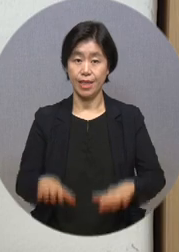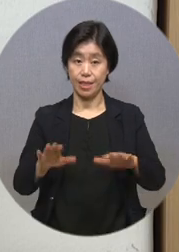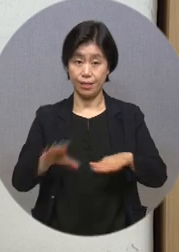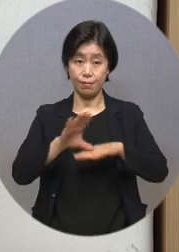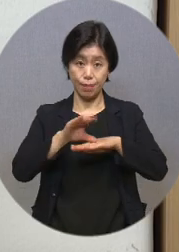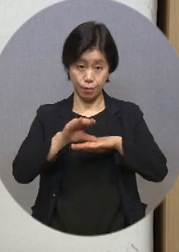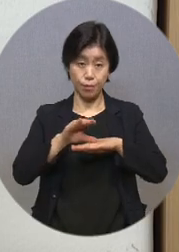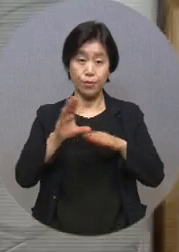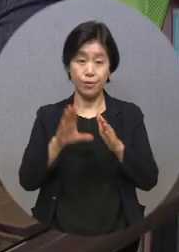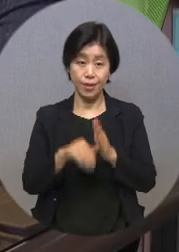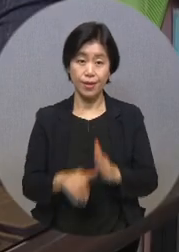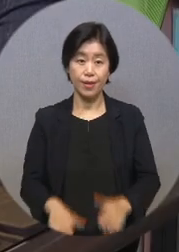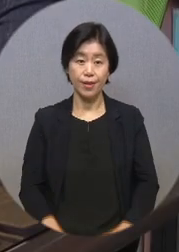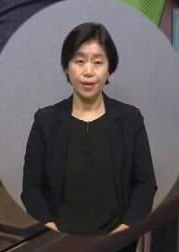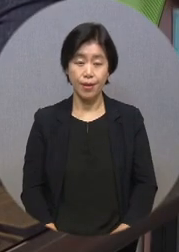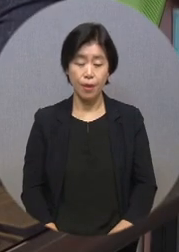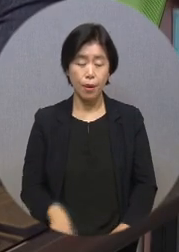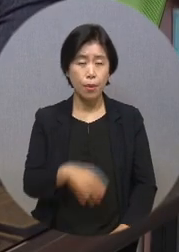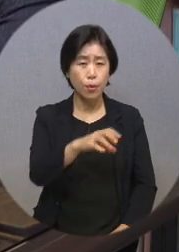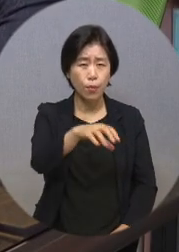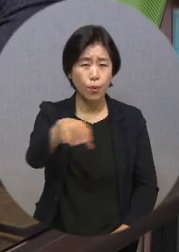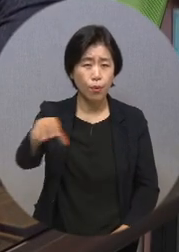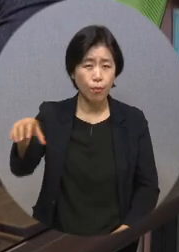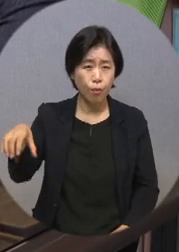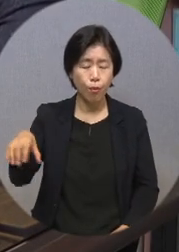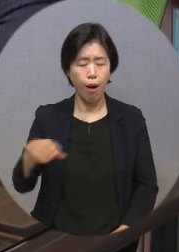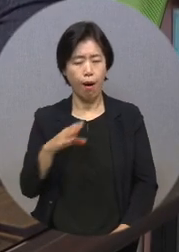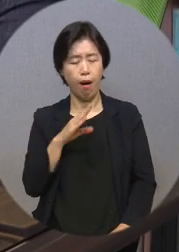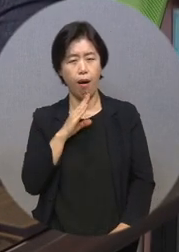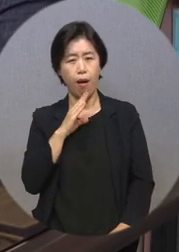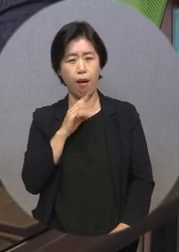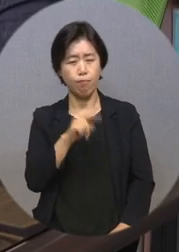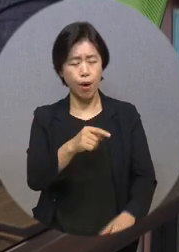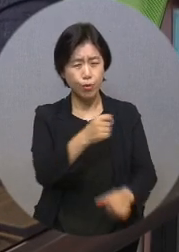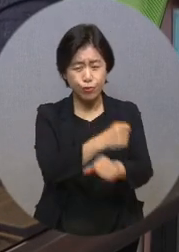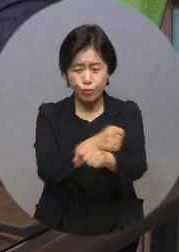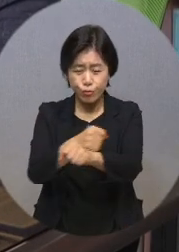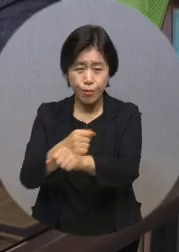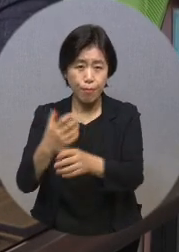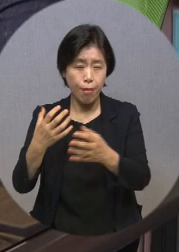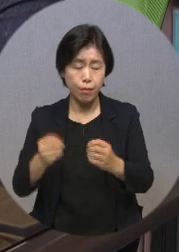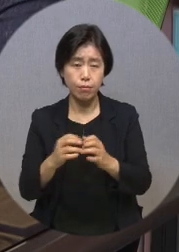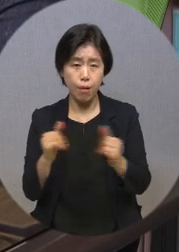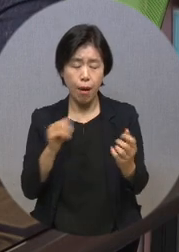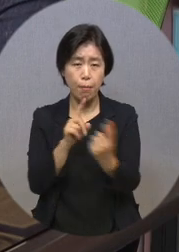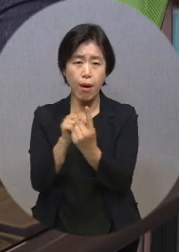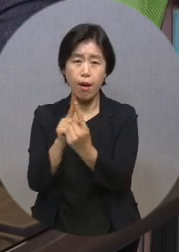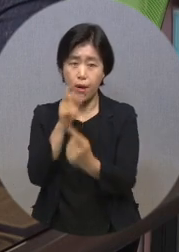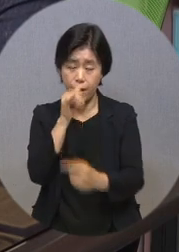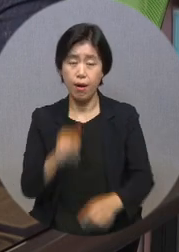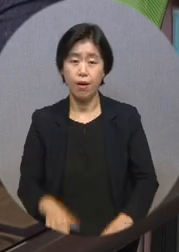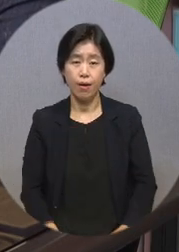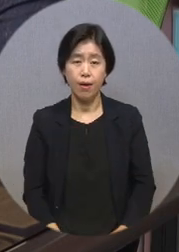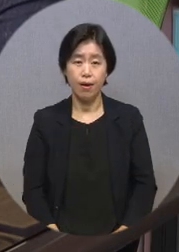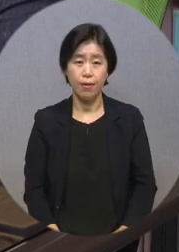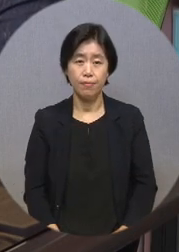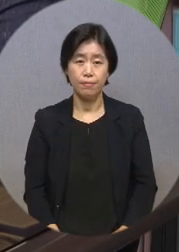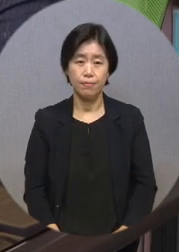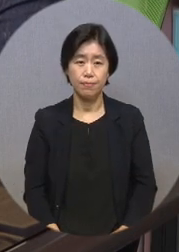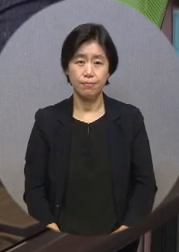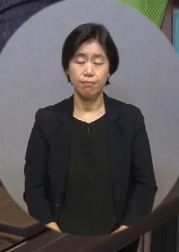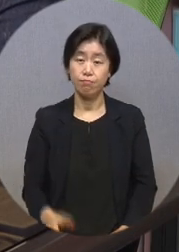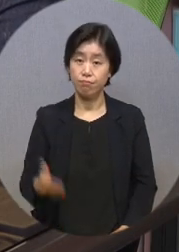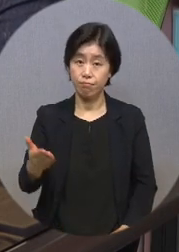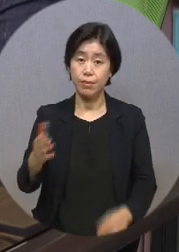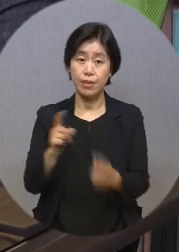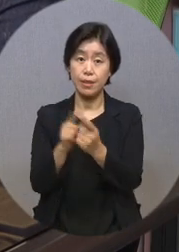하면서도 보면은 곳곳에 아니 이런 분들이 계셨나고 놀랄 때가 많아요. 복지 사각지대라고 표현을 하죠. 직접